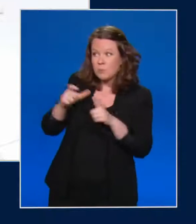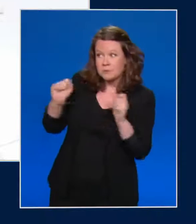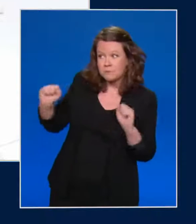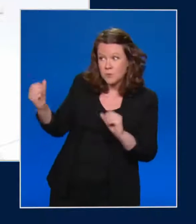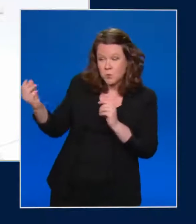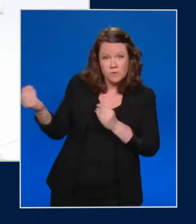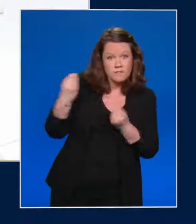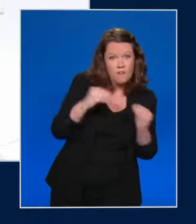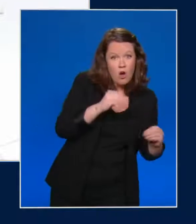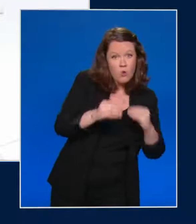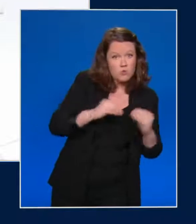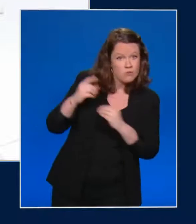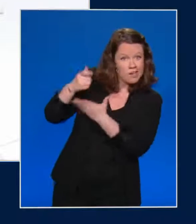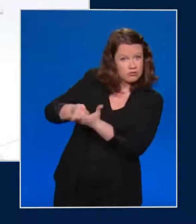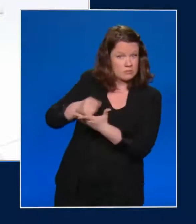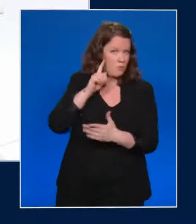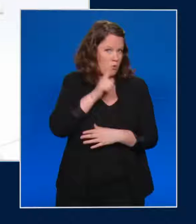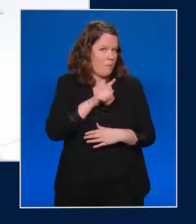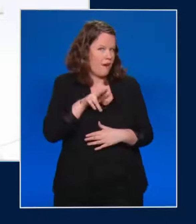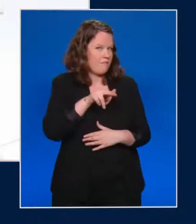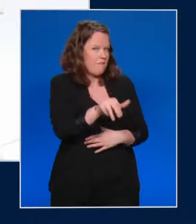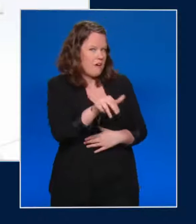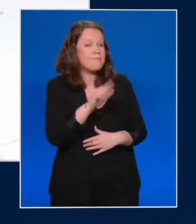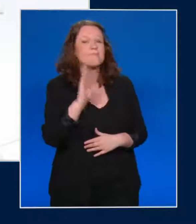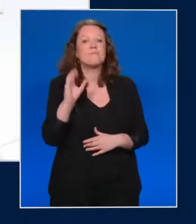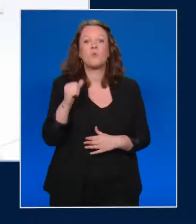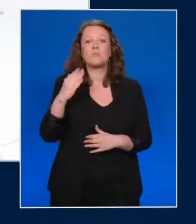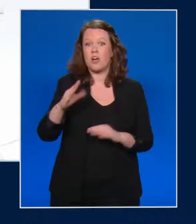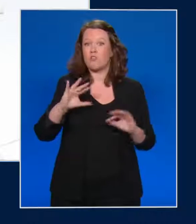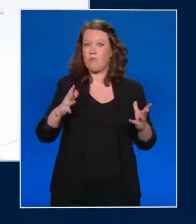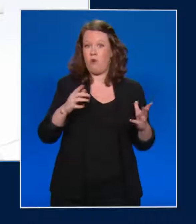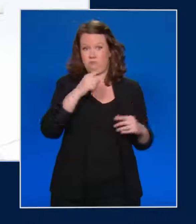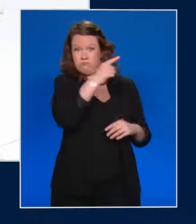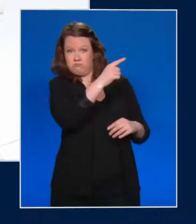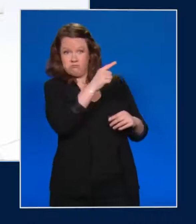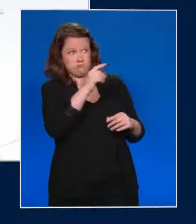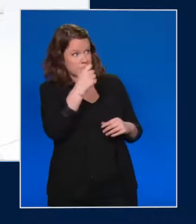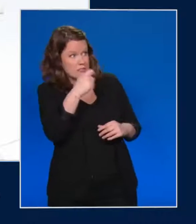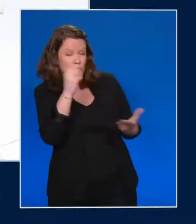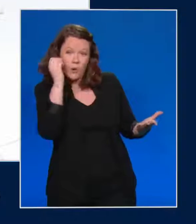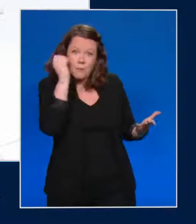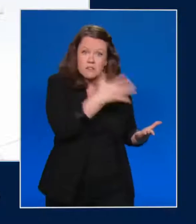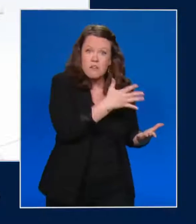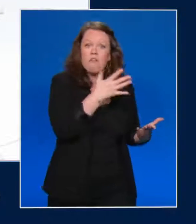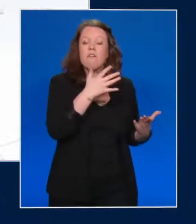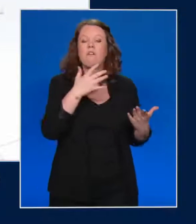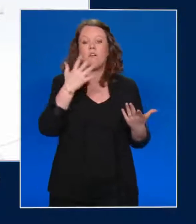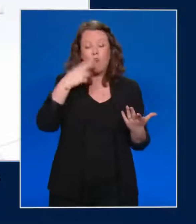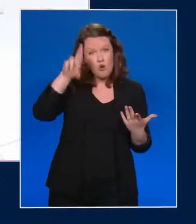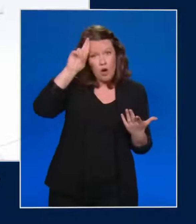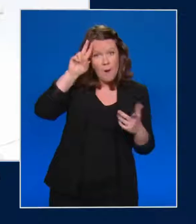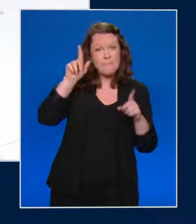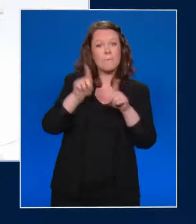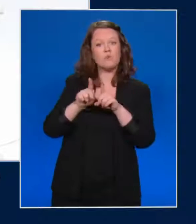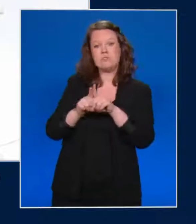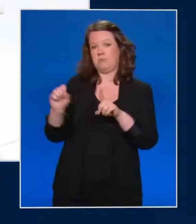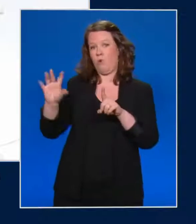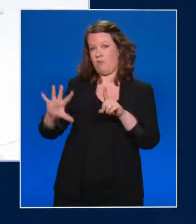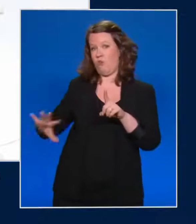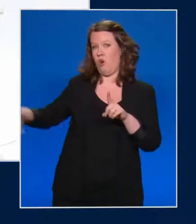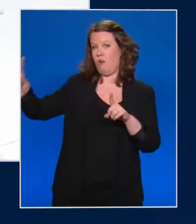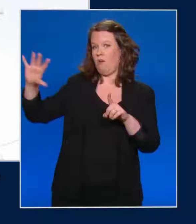à cette fin que je me suis entretenu avec des homologues américains européens moyen-orientaux nous apporterons des réponses